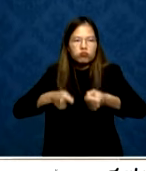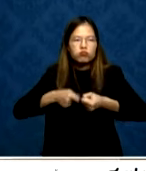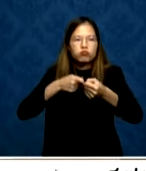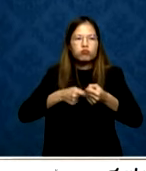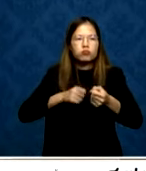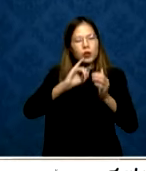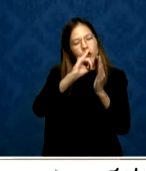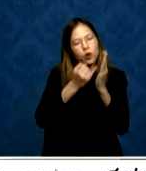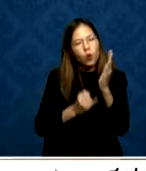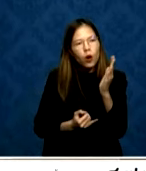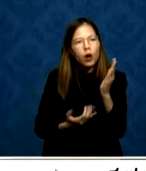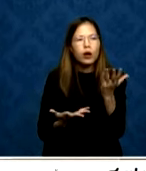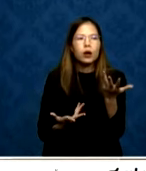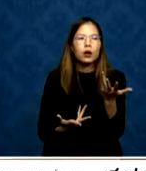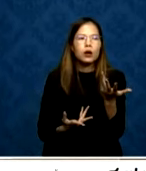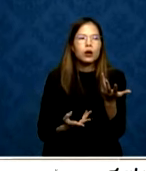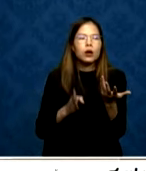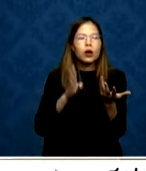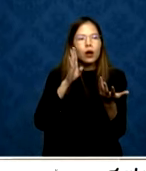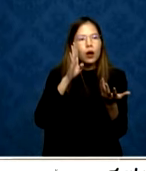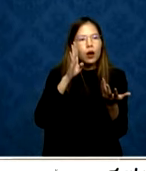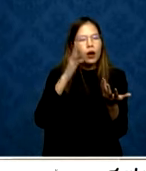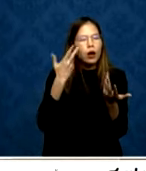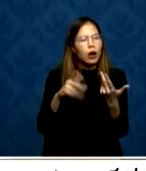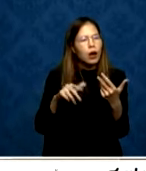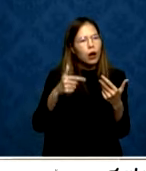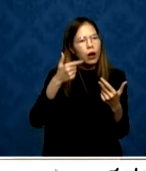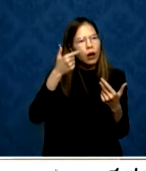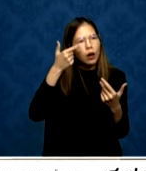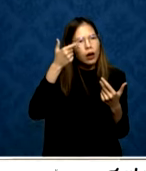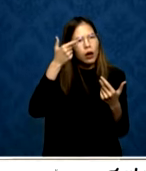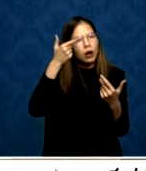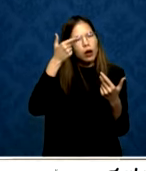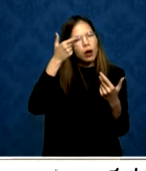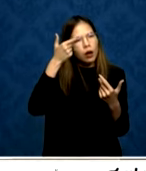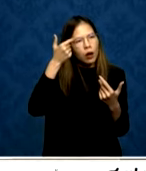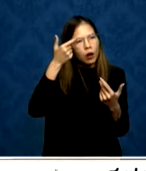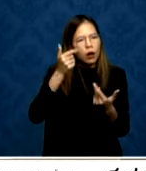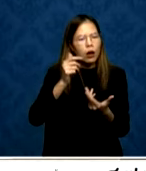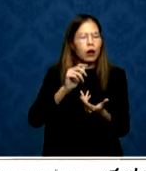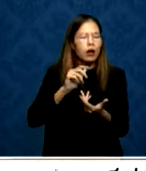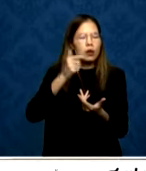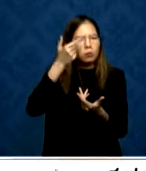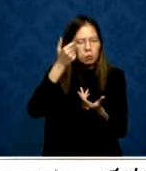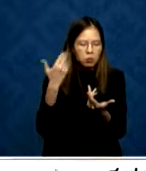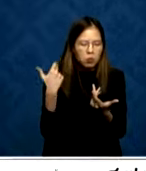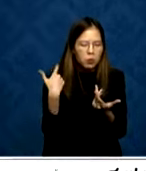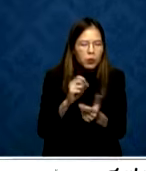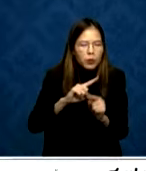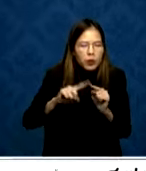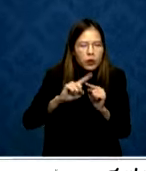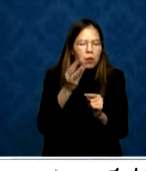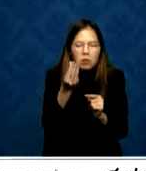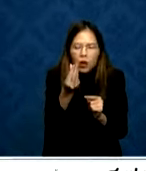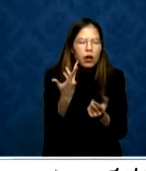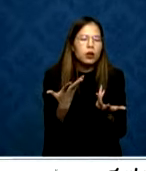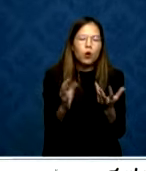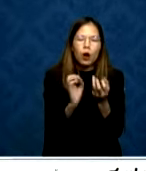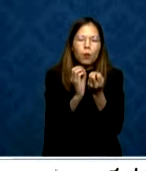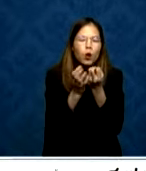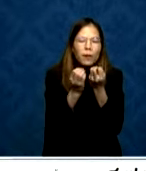ฤดูจะต้องเอามังคุดมาเทที่หน้าสารกลางจะต้องเอาเงาะมาเทที่กลางถนนนะครับลำไยก็เช่นกันเป็น